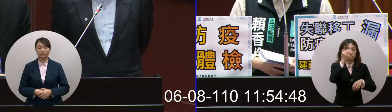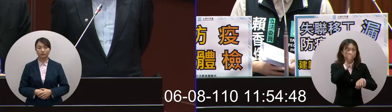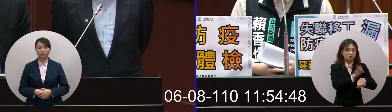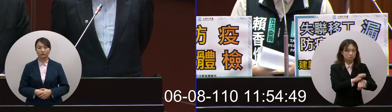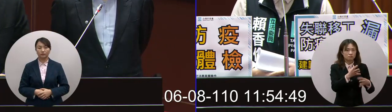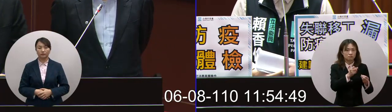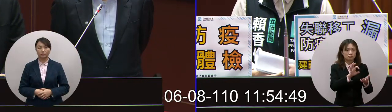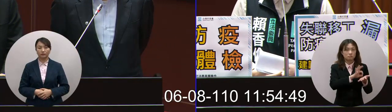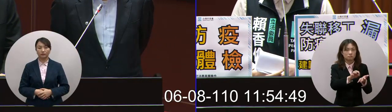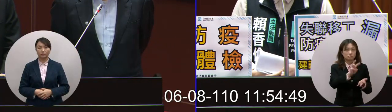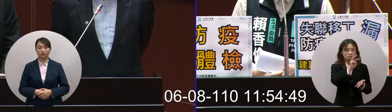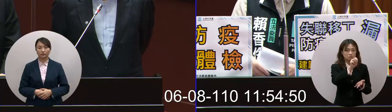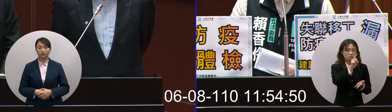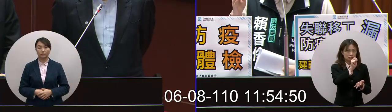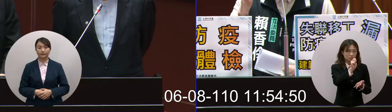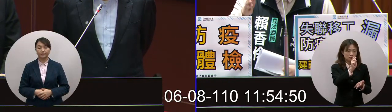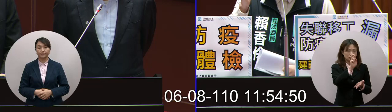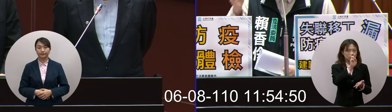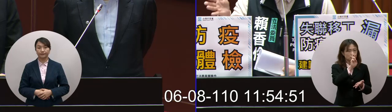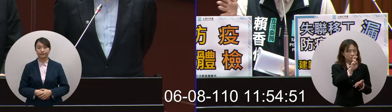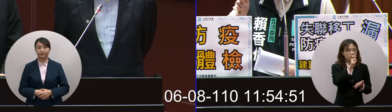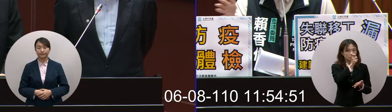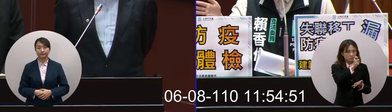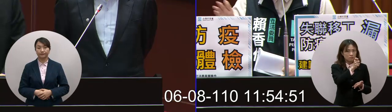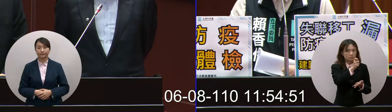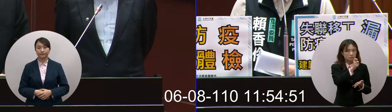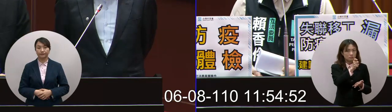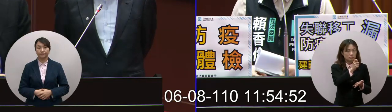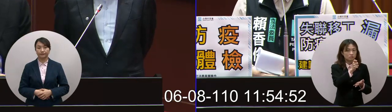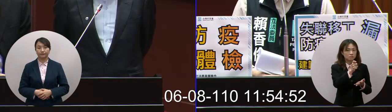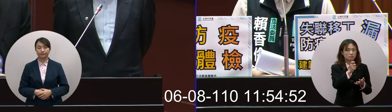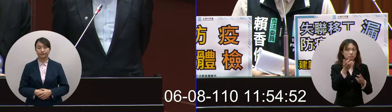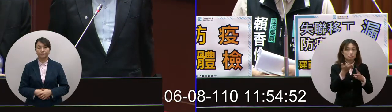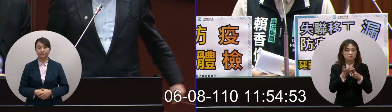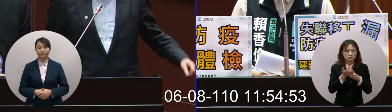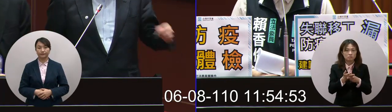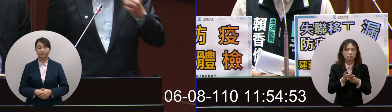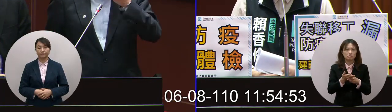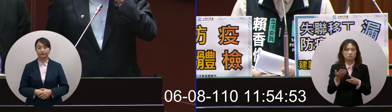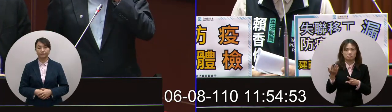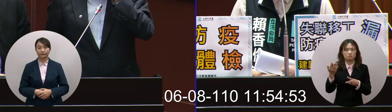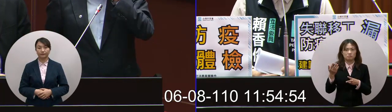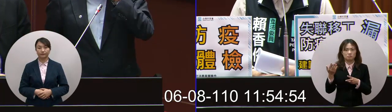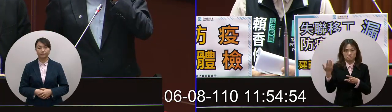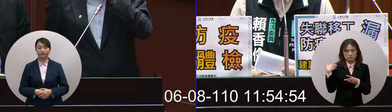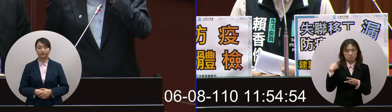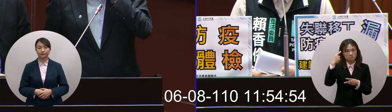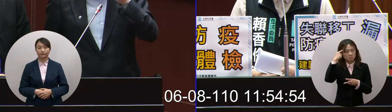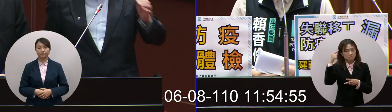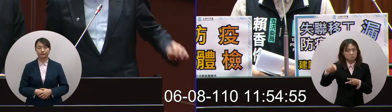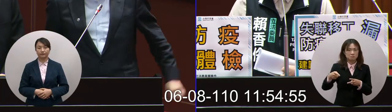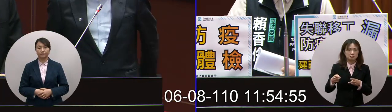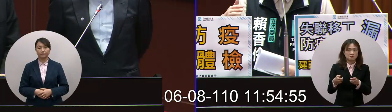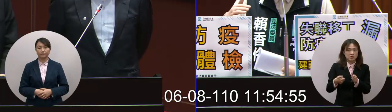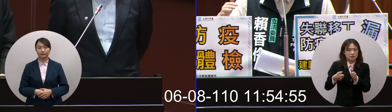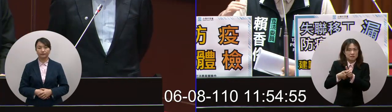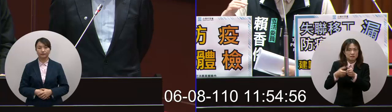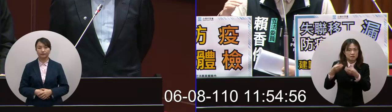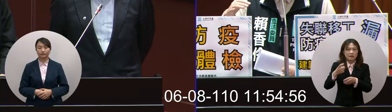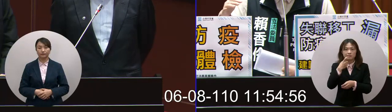mRNA 这个部分，还是说当时认为这个在用这个次蛋白这部分，你们的这个叫做